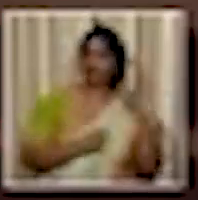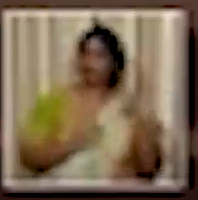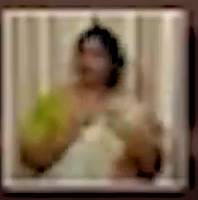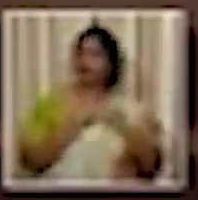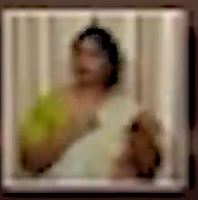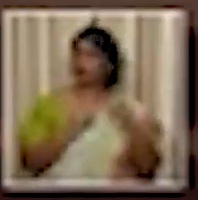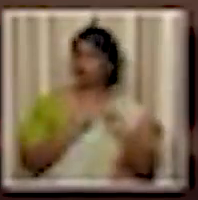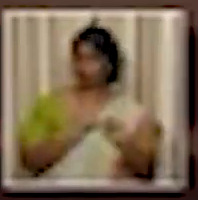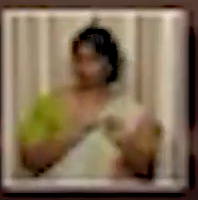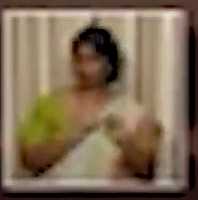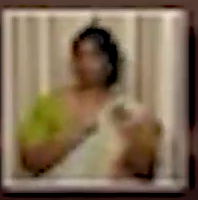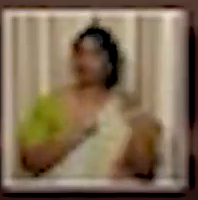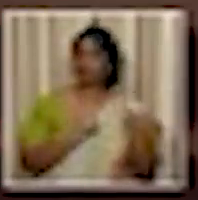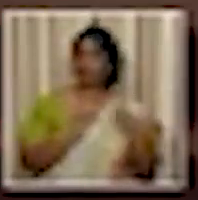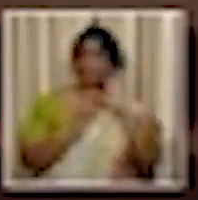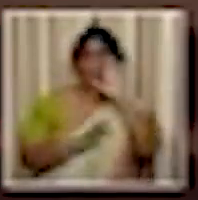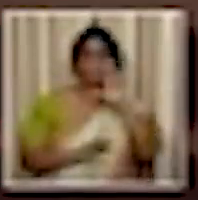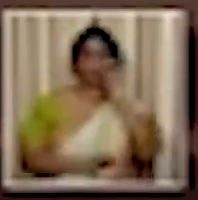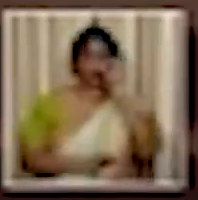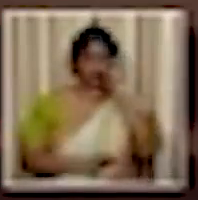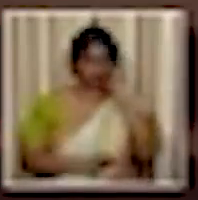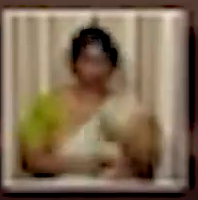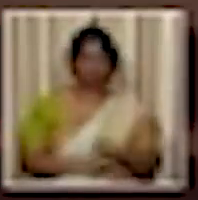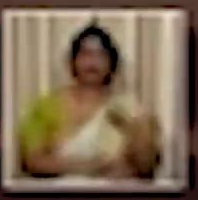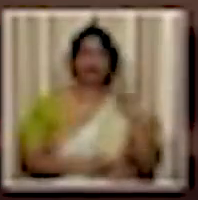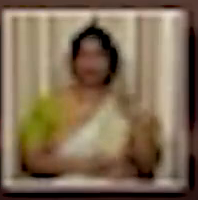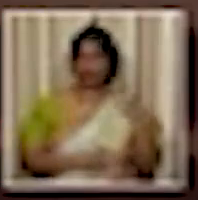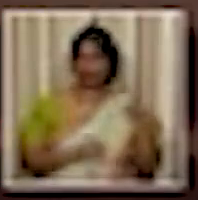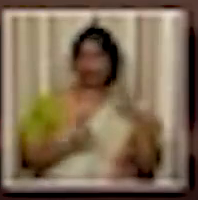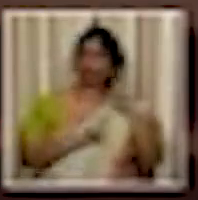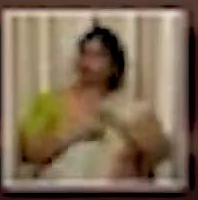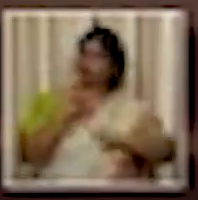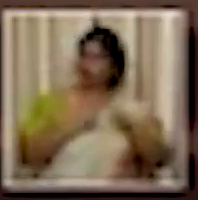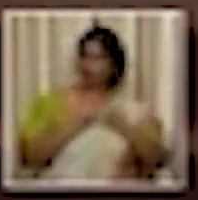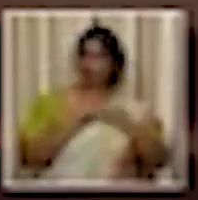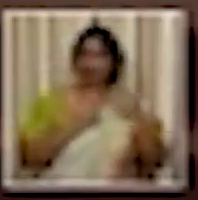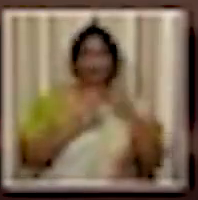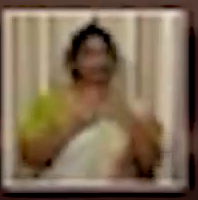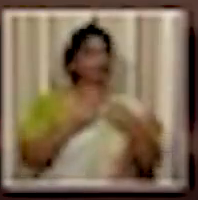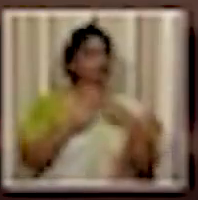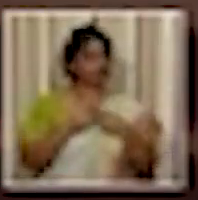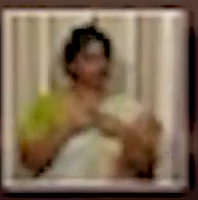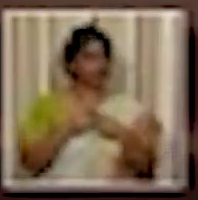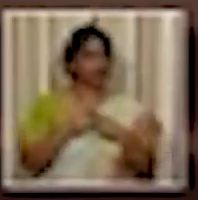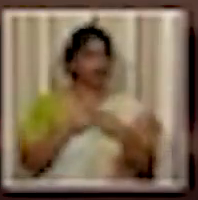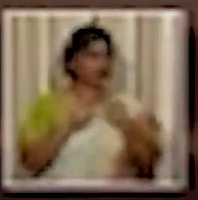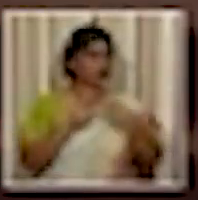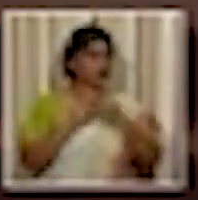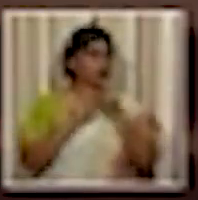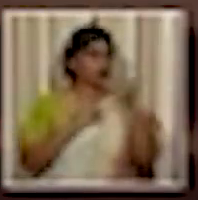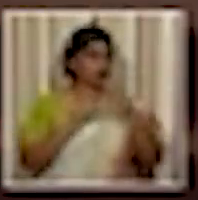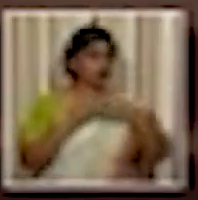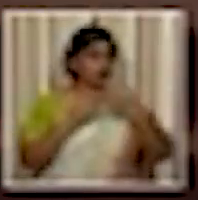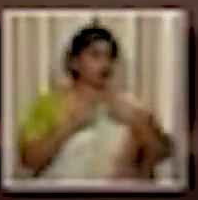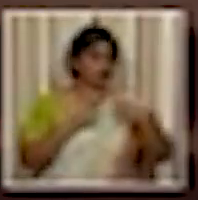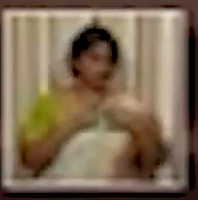පස්සේ මොකද කරලා තියෙන්නේ, මේ 53,000 එක ඒ ප්‍රමාණයත් එක්ක සාකච්ඡා කරලා ඊළඟ වාරික ටික වාරික වශයෙන් ගෙවන එකේ ඊළඟ